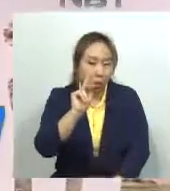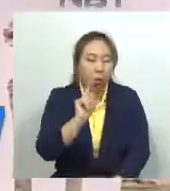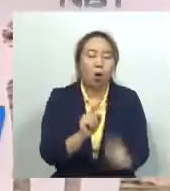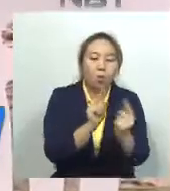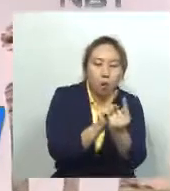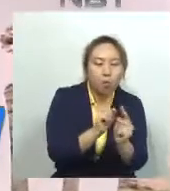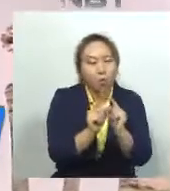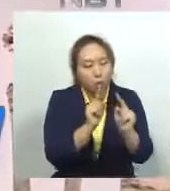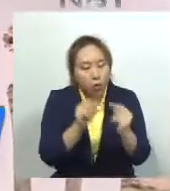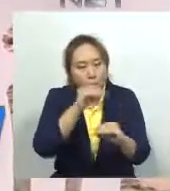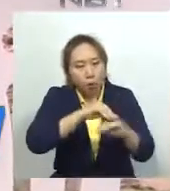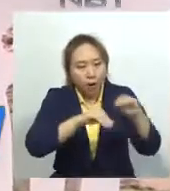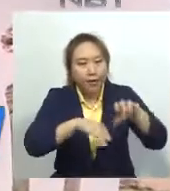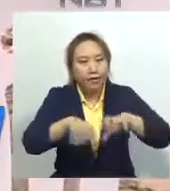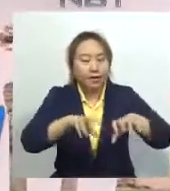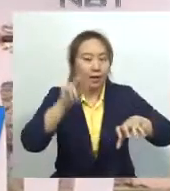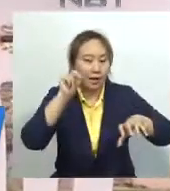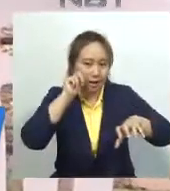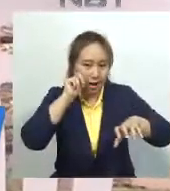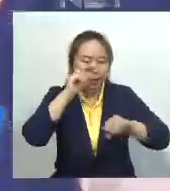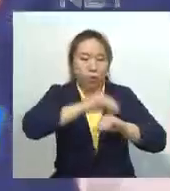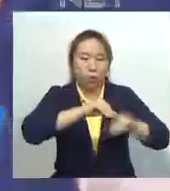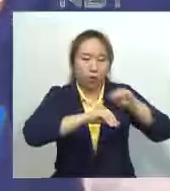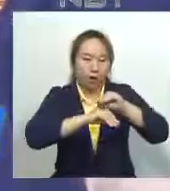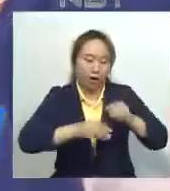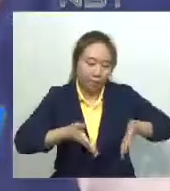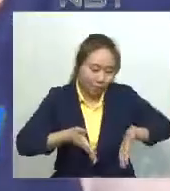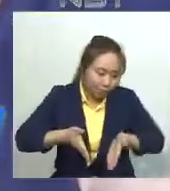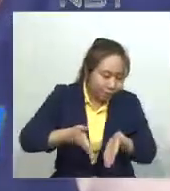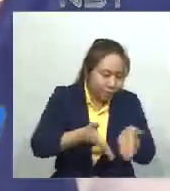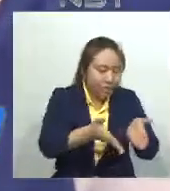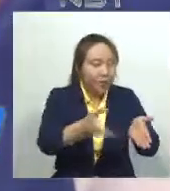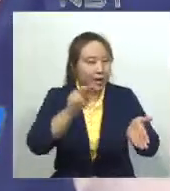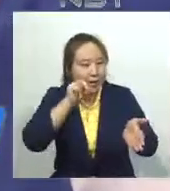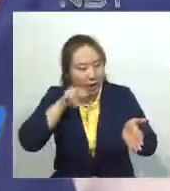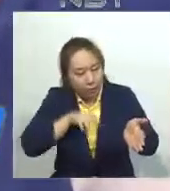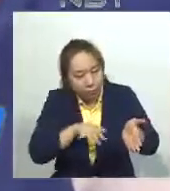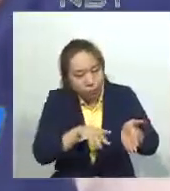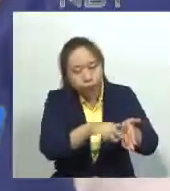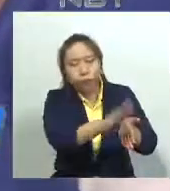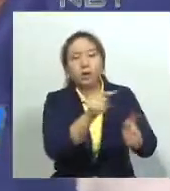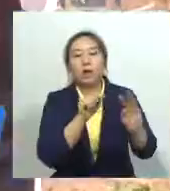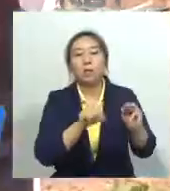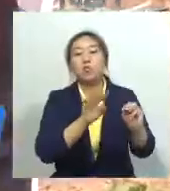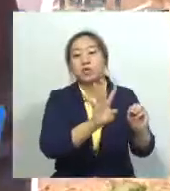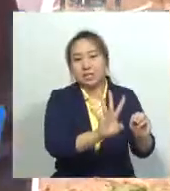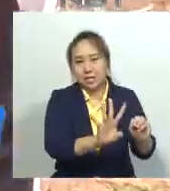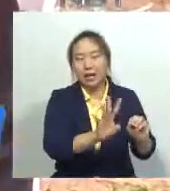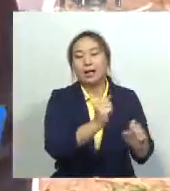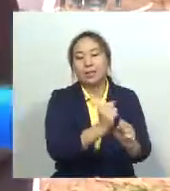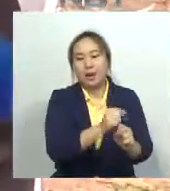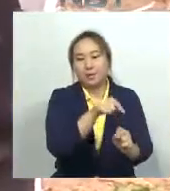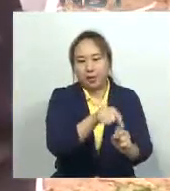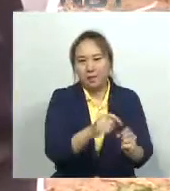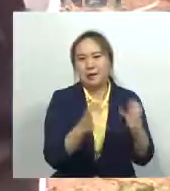การพัฒนาพื้นที่บริหารจัดการน้ำโครงการก่อสร้างคลองส่งน้ำทุ่งสูงที่หมู่4ตำบลแม่สุกนะครับก่อสร้างคลองส่ง